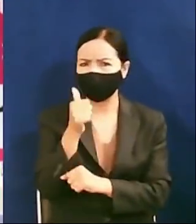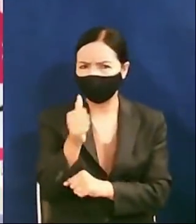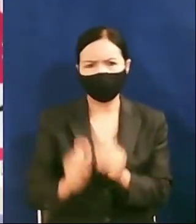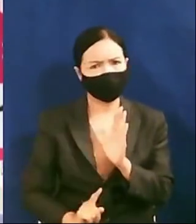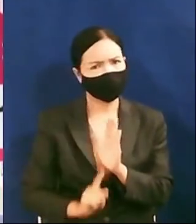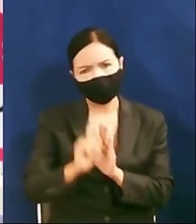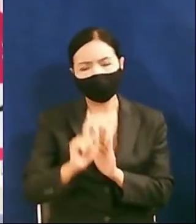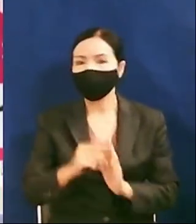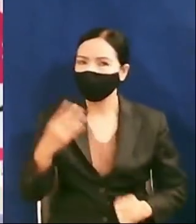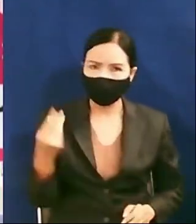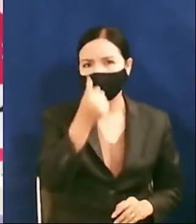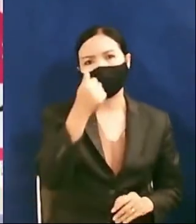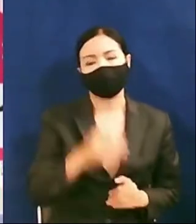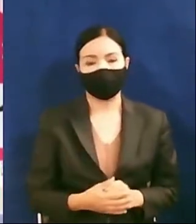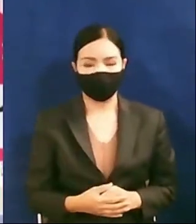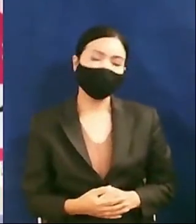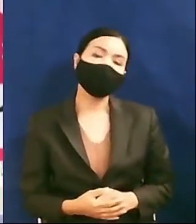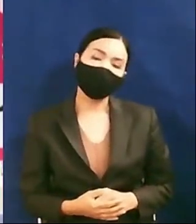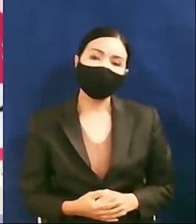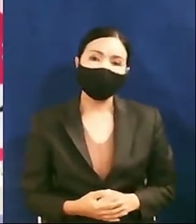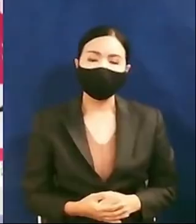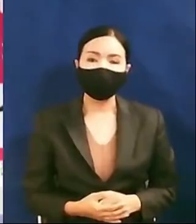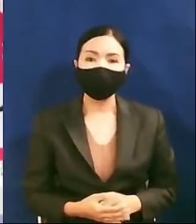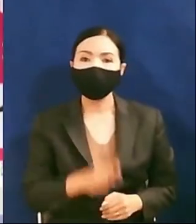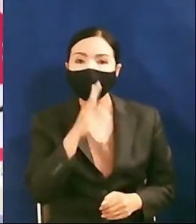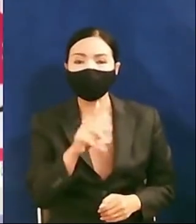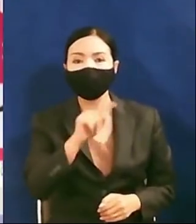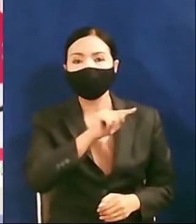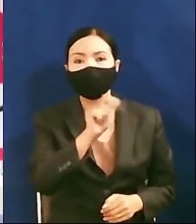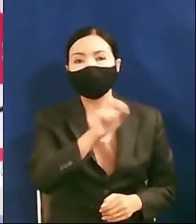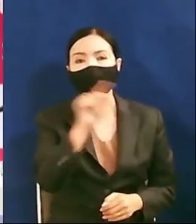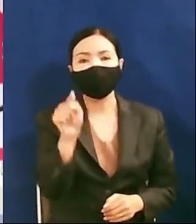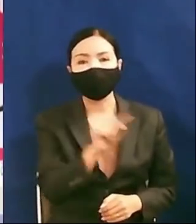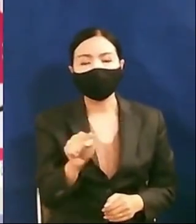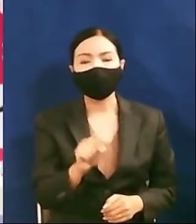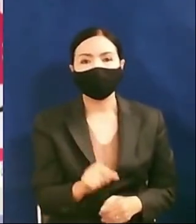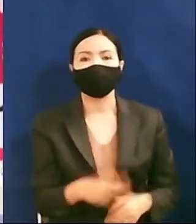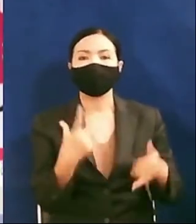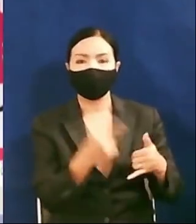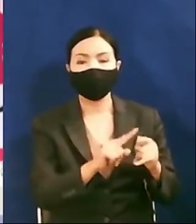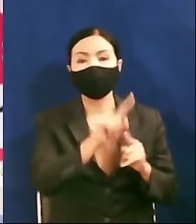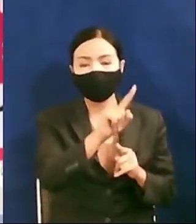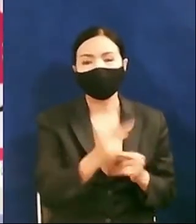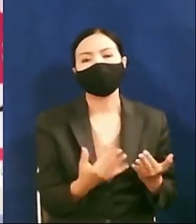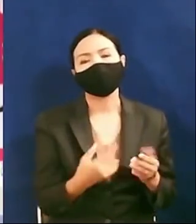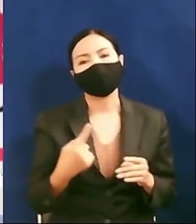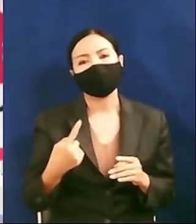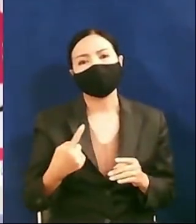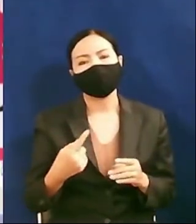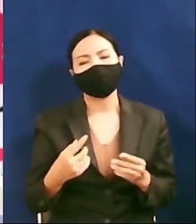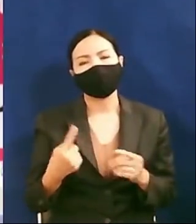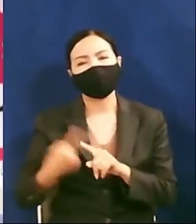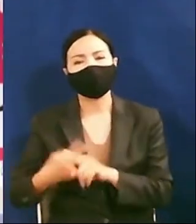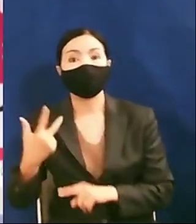ากนี้นะครับยังเร็วด้วยก็คือว่าแทนที่จะเป็นการฉีดแอสตราสองเข็มที่ห่างกัน3เดือนนะครับก็จะกลายมาเป็น 3-4 สัปด